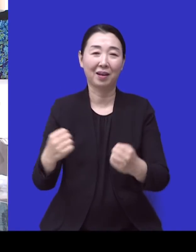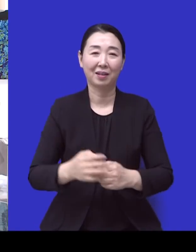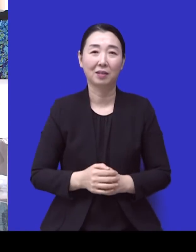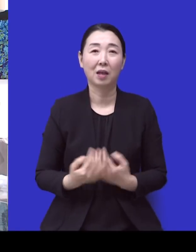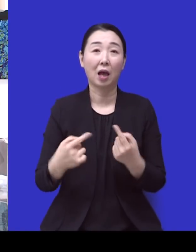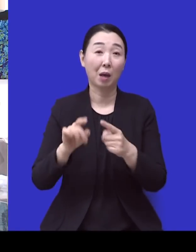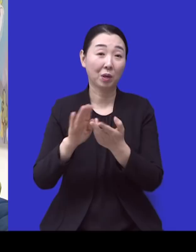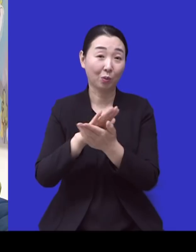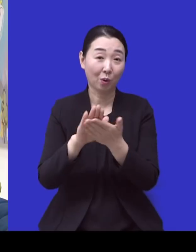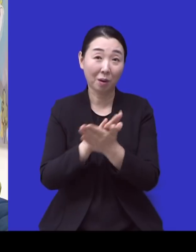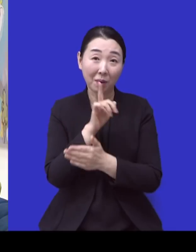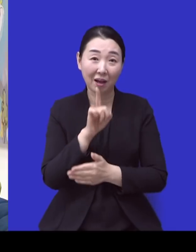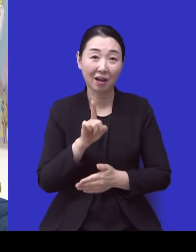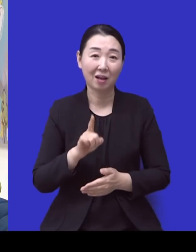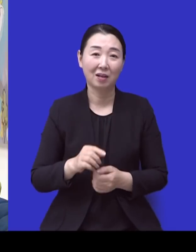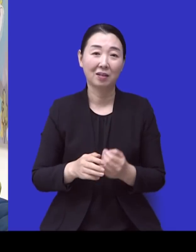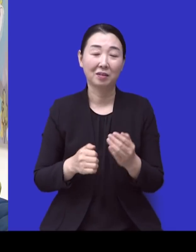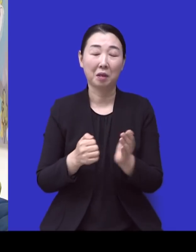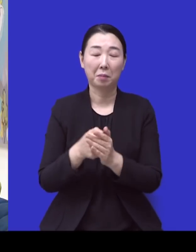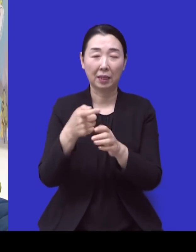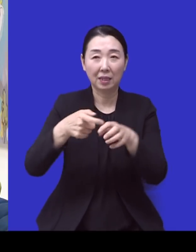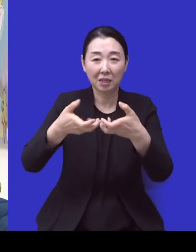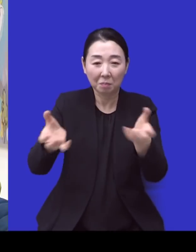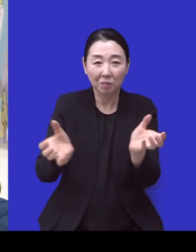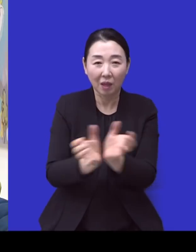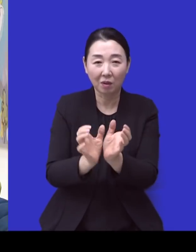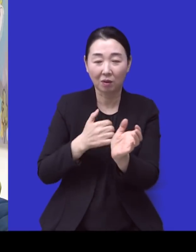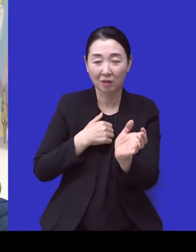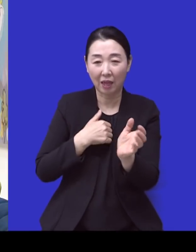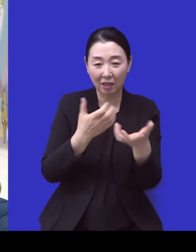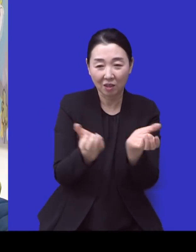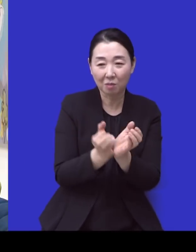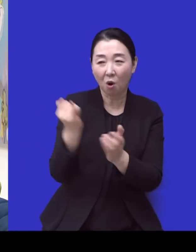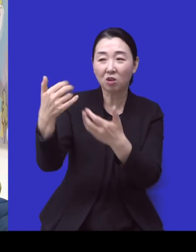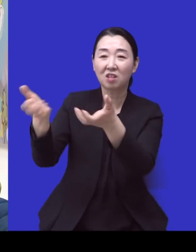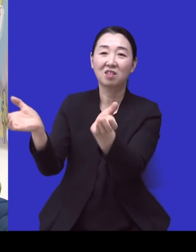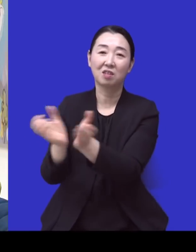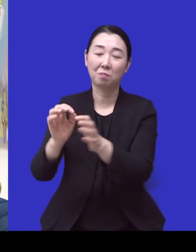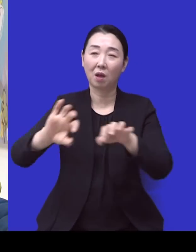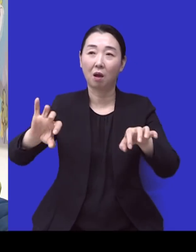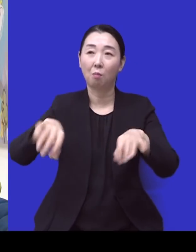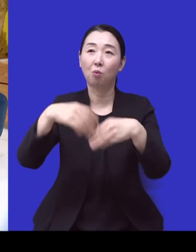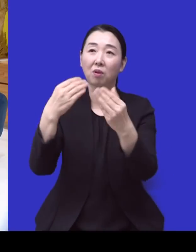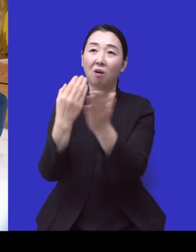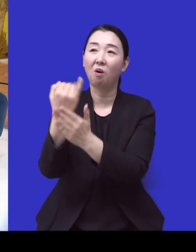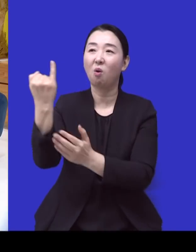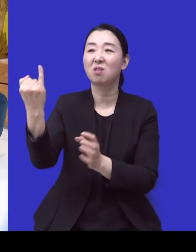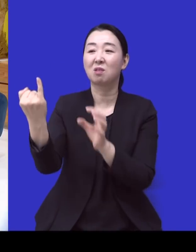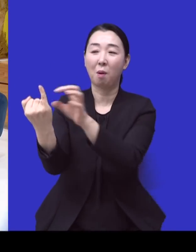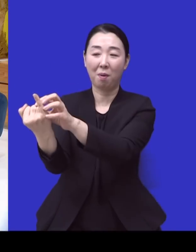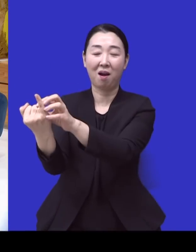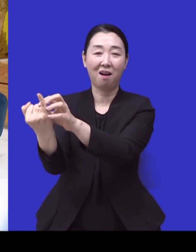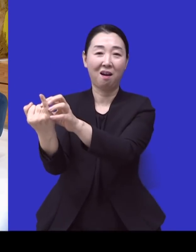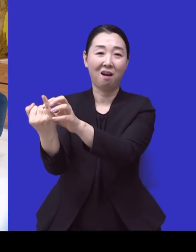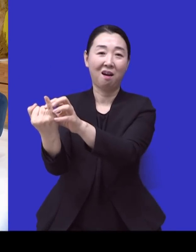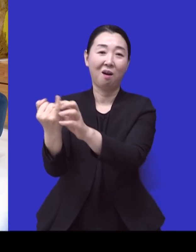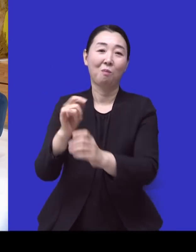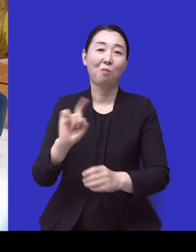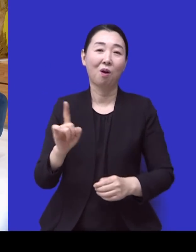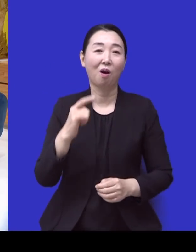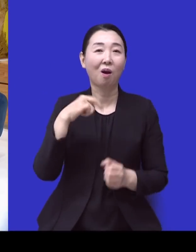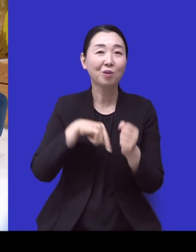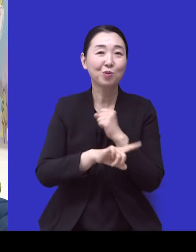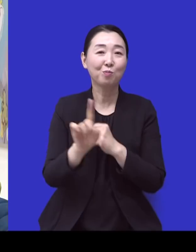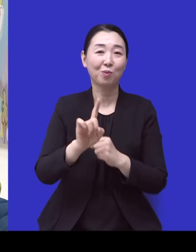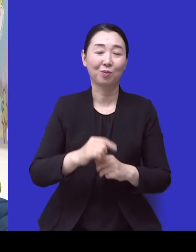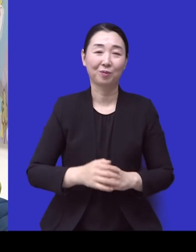같이 놀자고 하면서 팀을 나눠요. 근데 제 팀이랑 언니 팀이랑 나누면은 다 언니 팀으로만 가는 거예요. 아, 짜증난다. 아, 잠깐 이유가 뭐